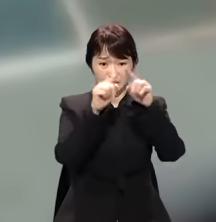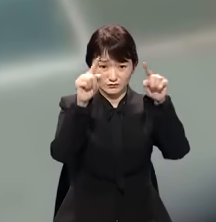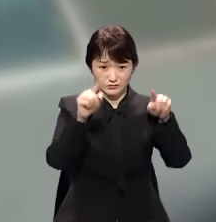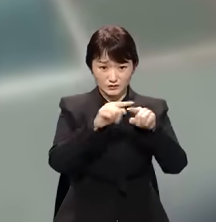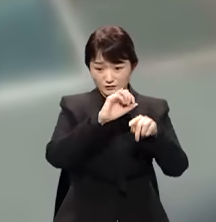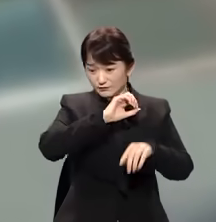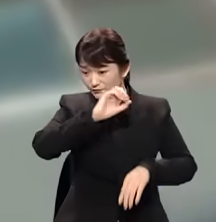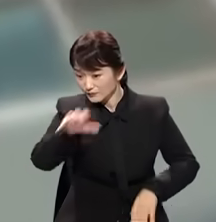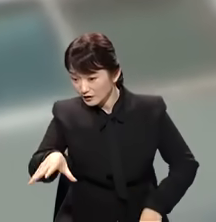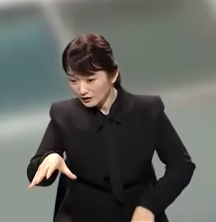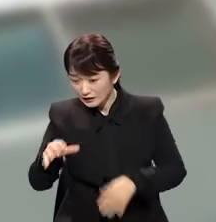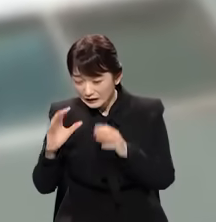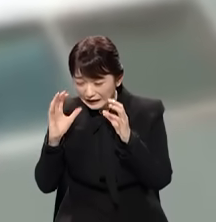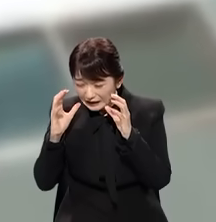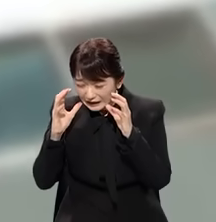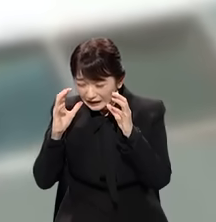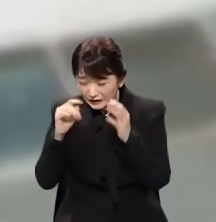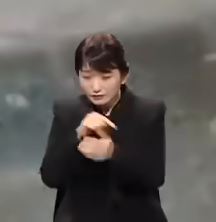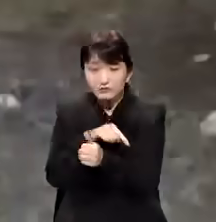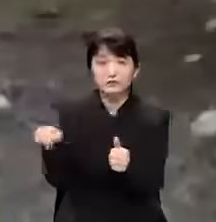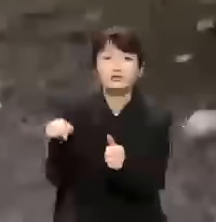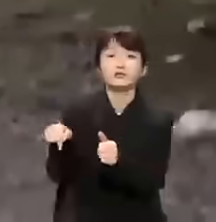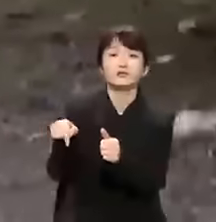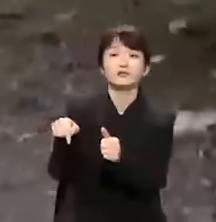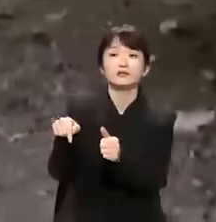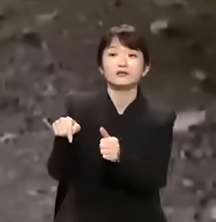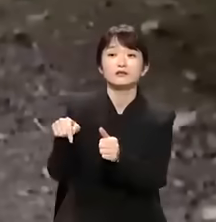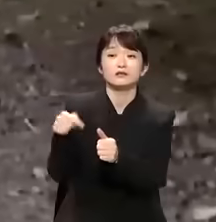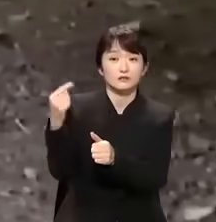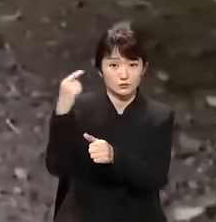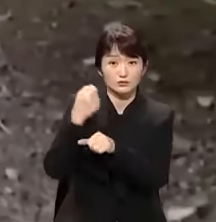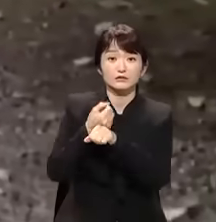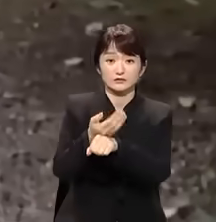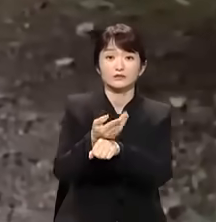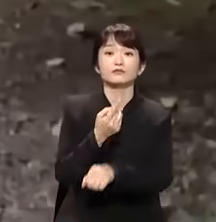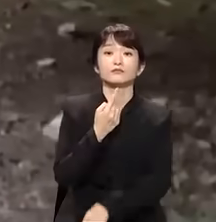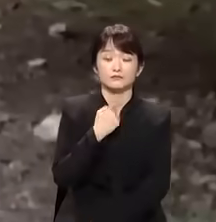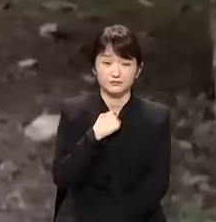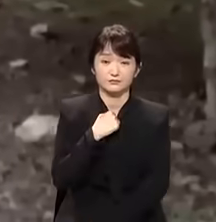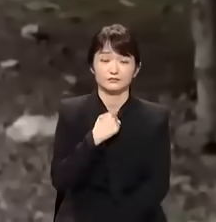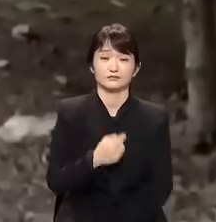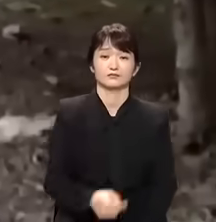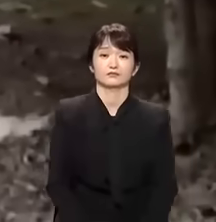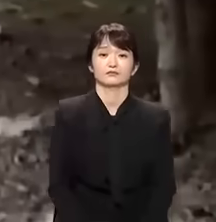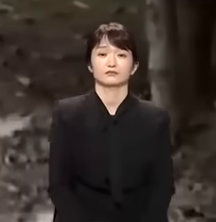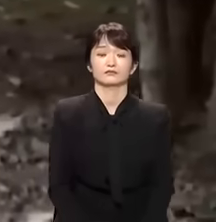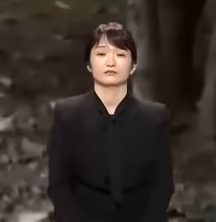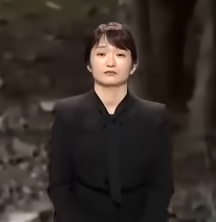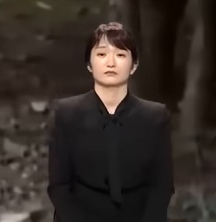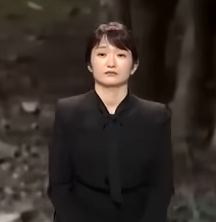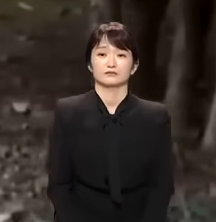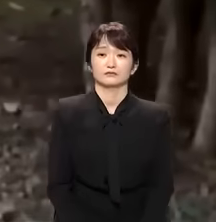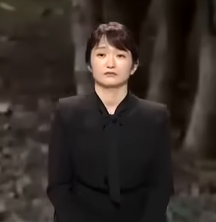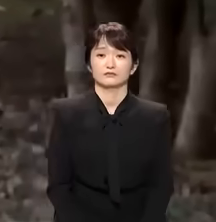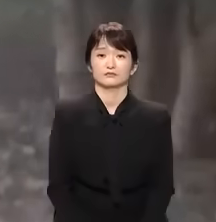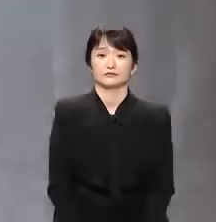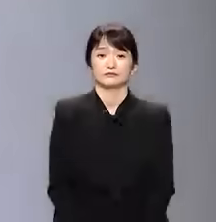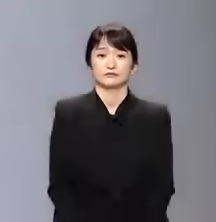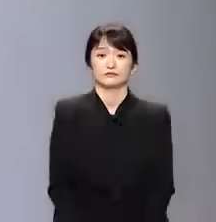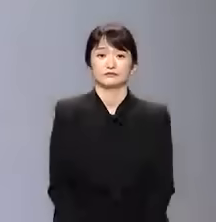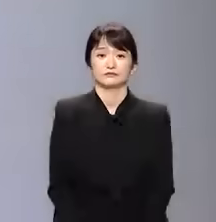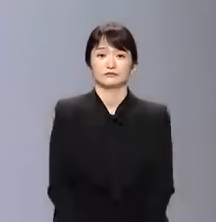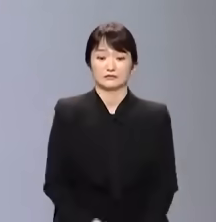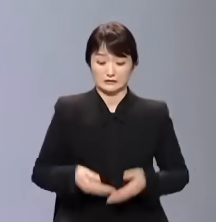갓태어난 신 생활을 뭐 이렇게 살해했다 이런 사건은 저희가 전해드린 바가 있었는데 박사님네